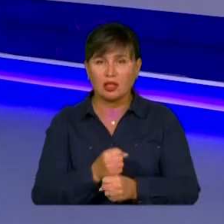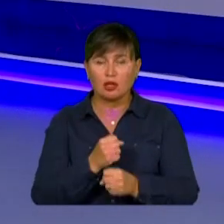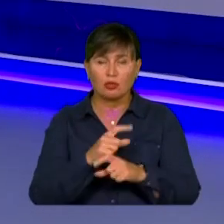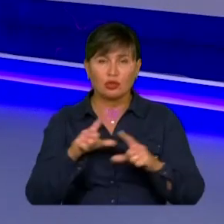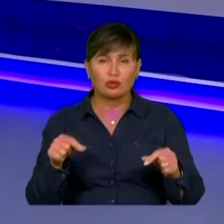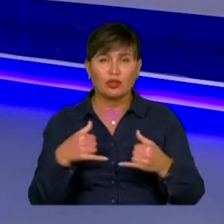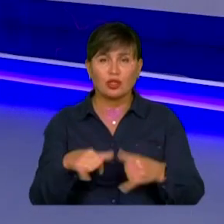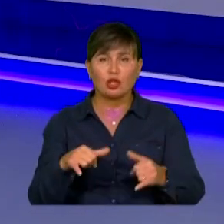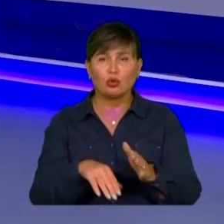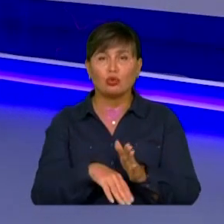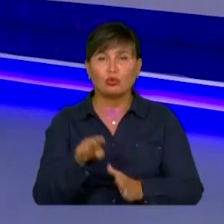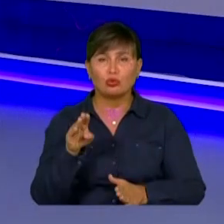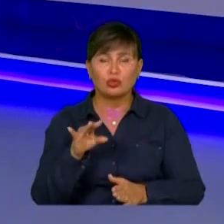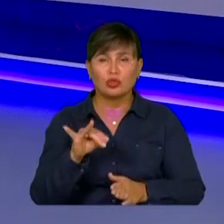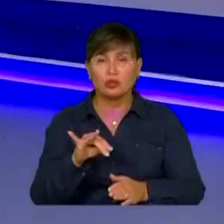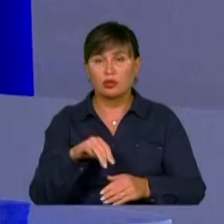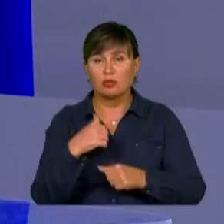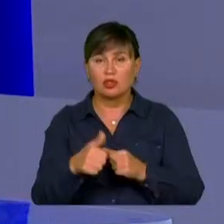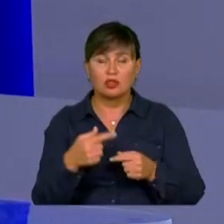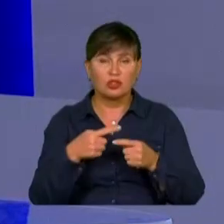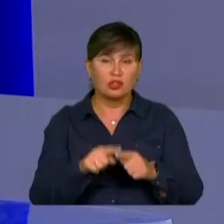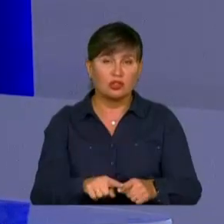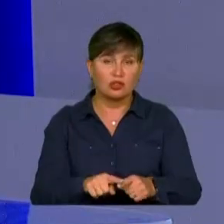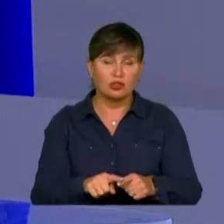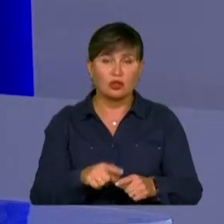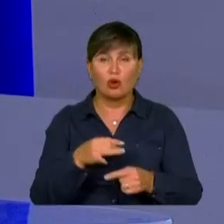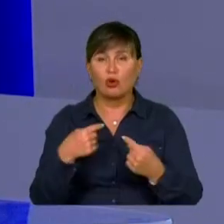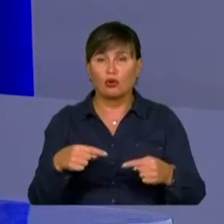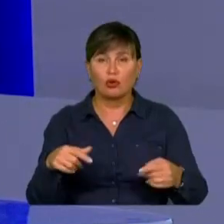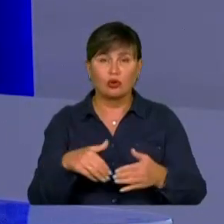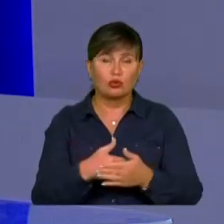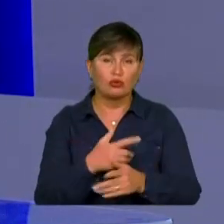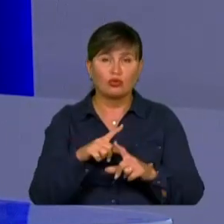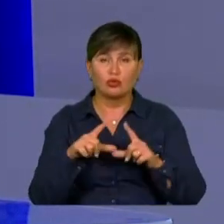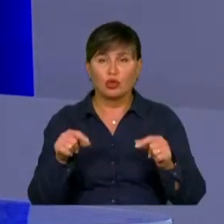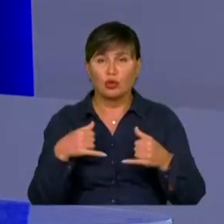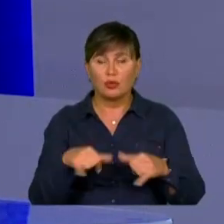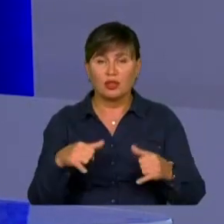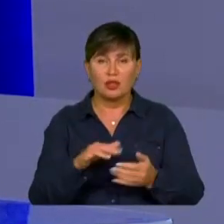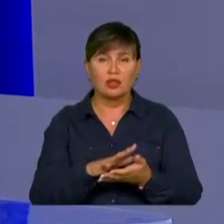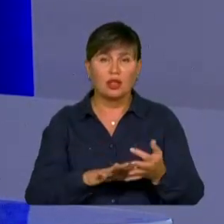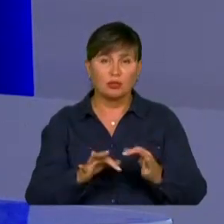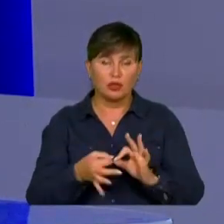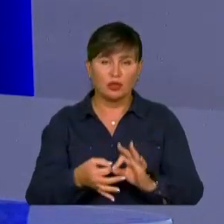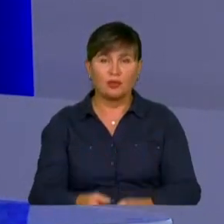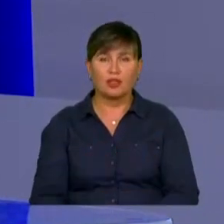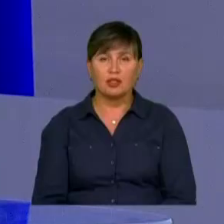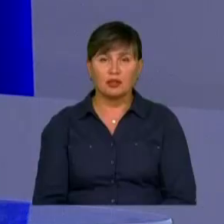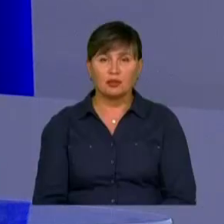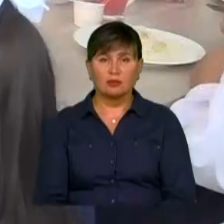школьных столовых улучшается и материально-техническая база. О прочих новшествах в школьном питании расскажет Рустам